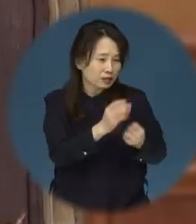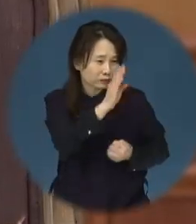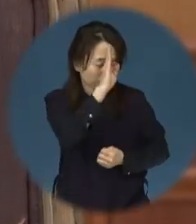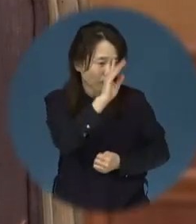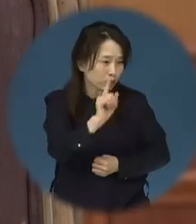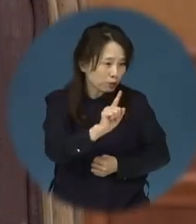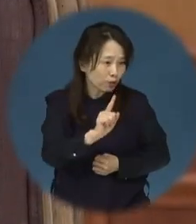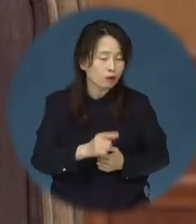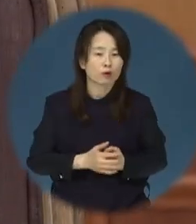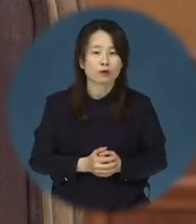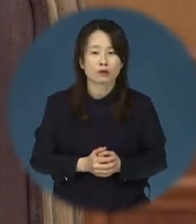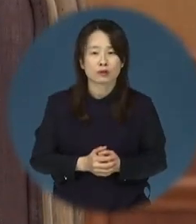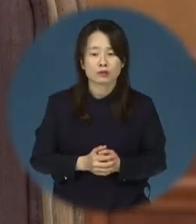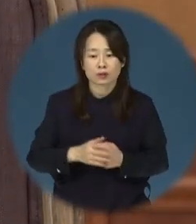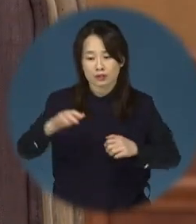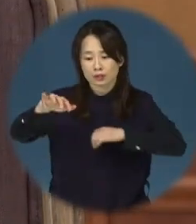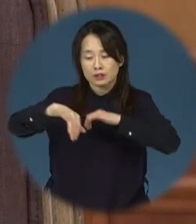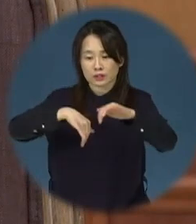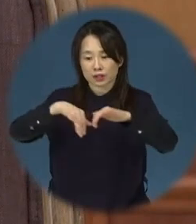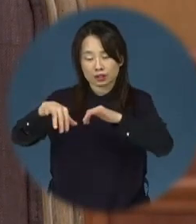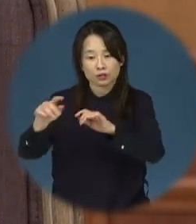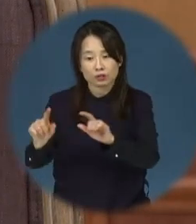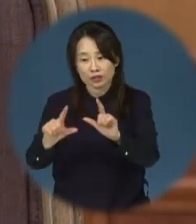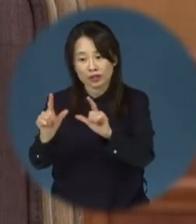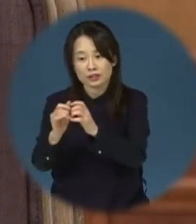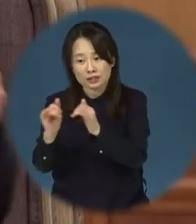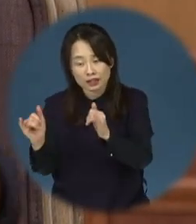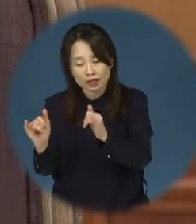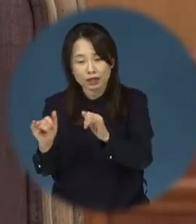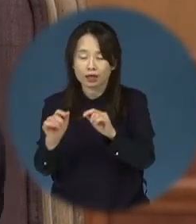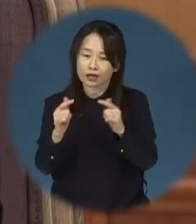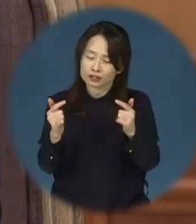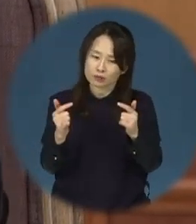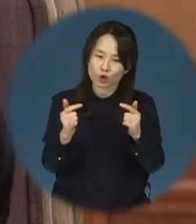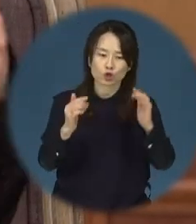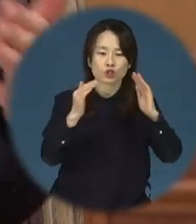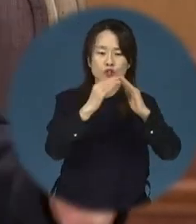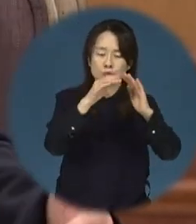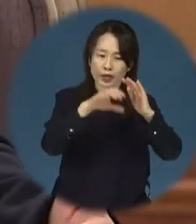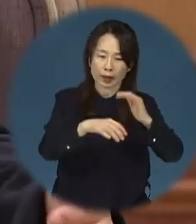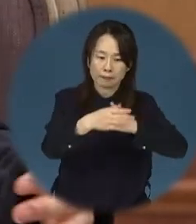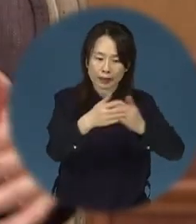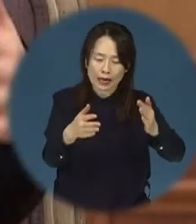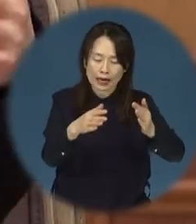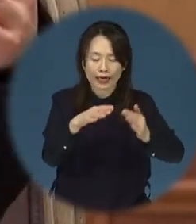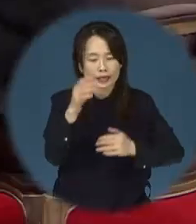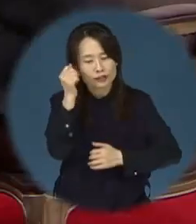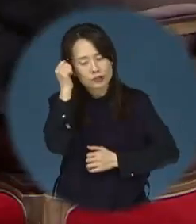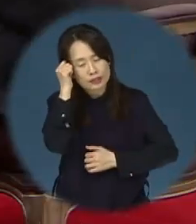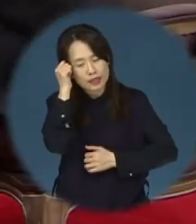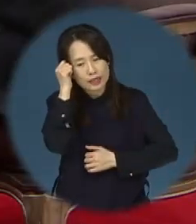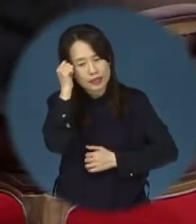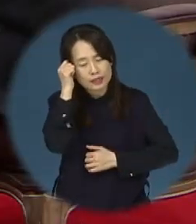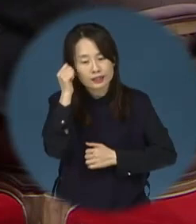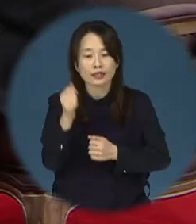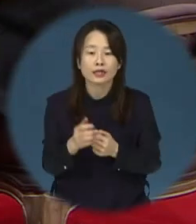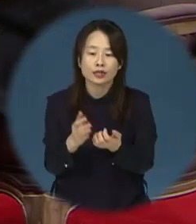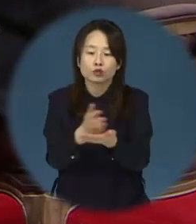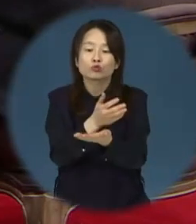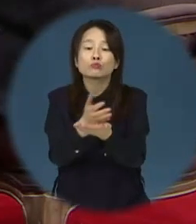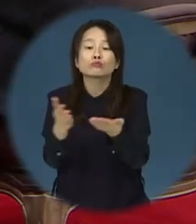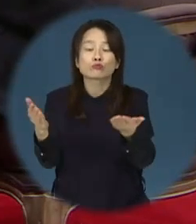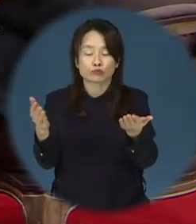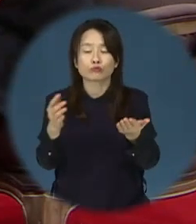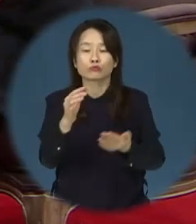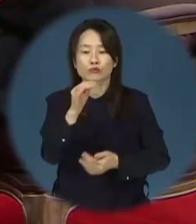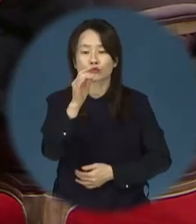그 라이프 스타일을 계속 길에서 사느냐 아니면은 조금 이렇게 규칙적으로 어찌됐건 방, 잠 시설을 좀 이용하느냐 네,